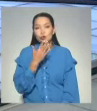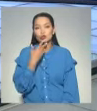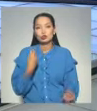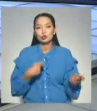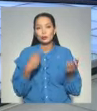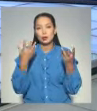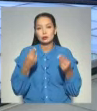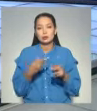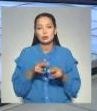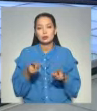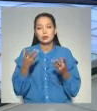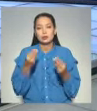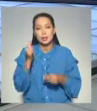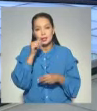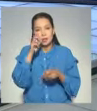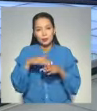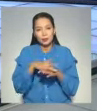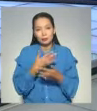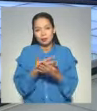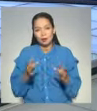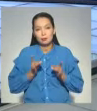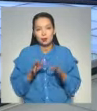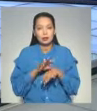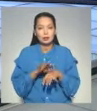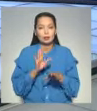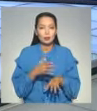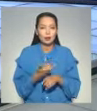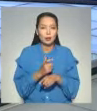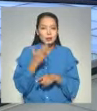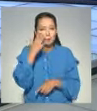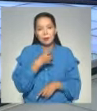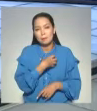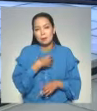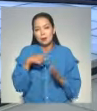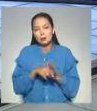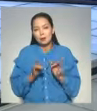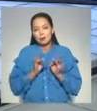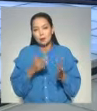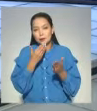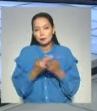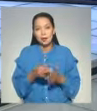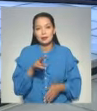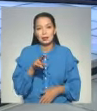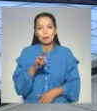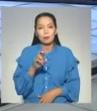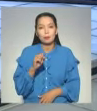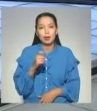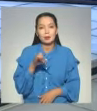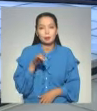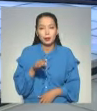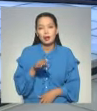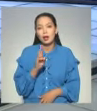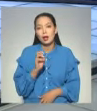домбыра күні. Осыған орай ертең елімізде түрлі шаралар өтеді. Мән-маңызы терең мереке қарсаңында тілшіміз Дәрбек